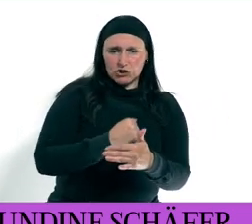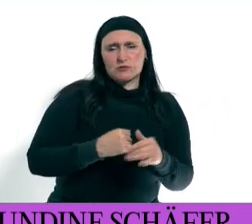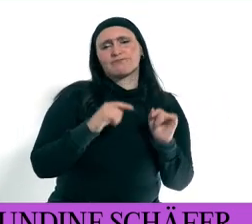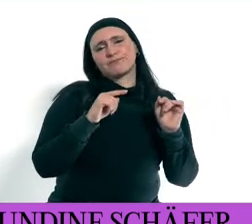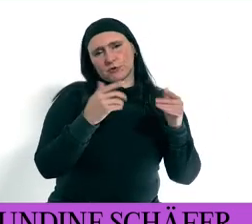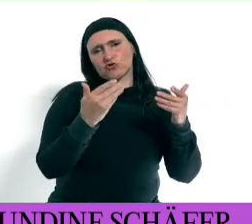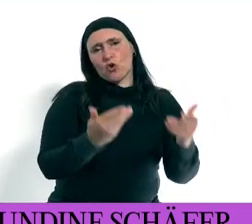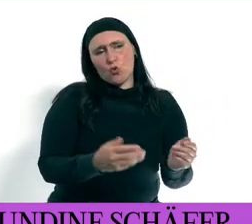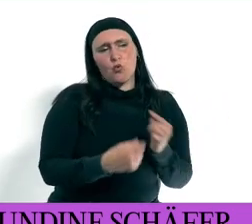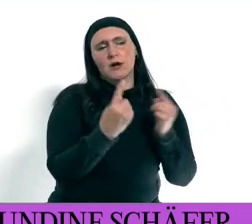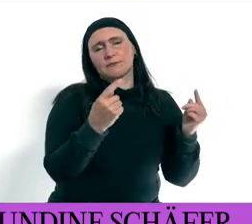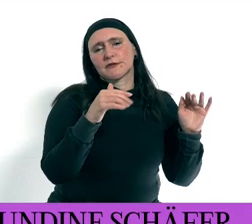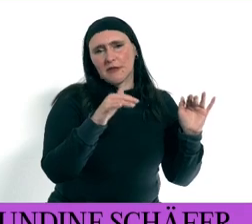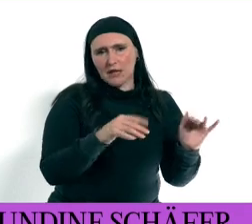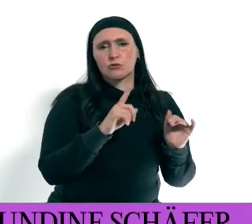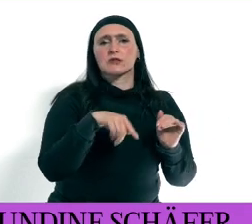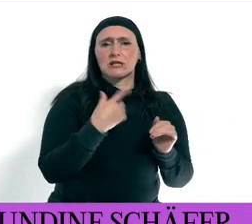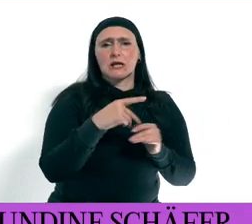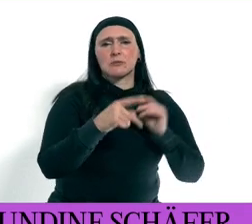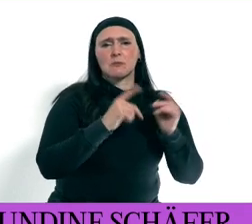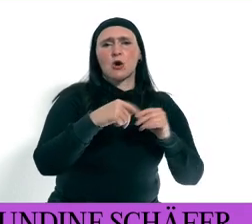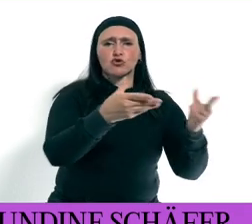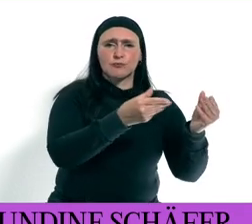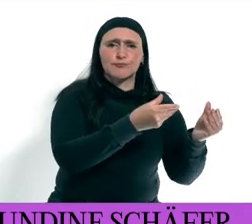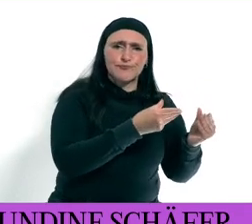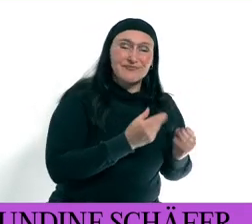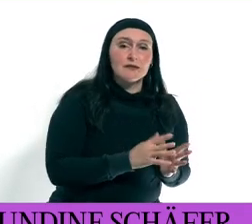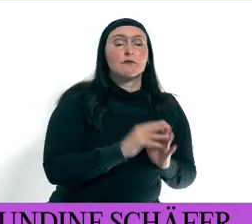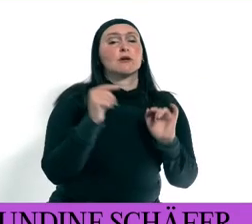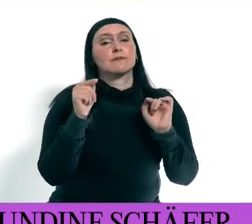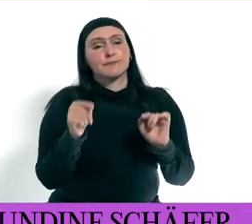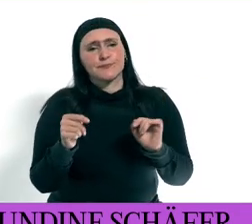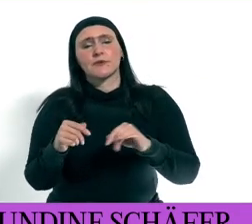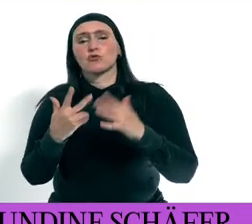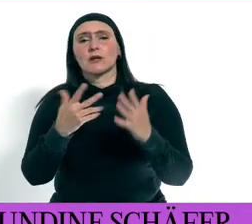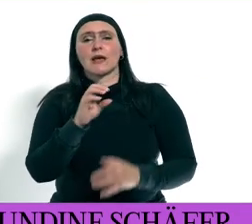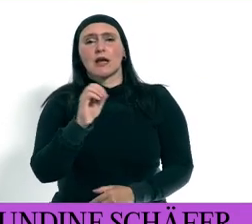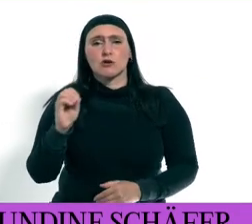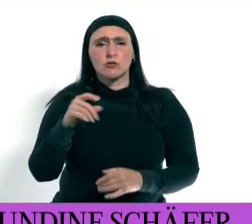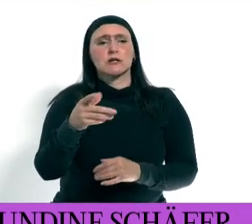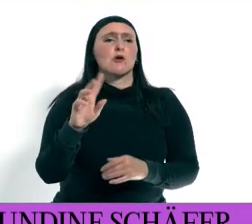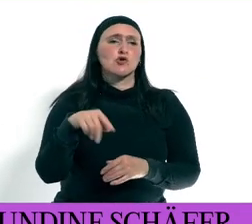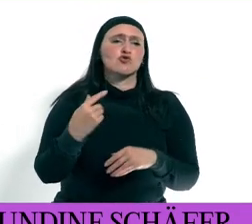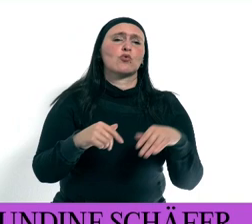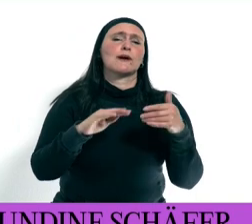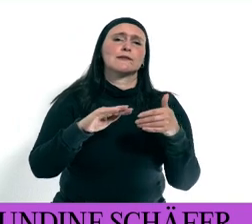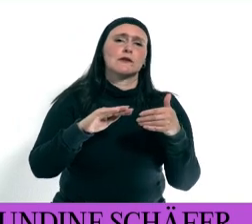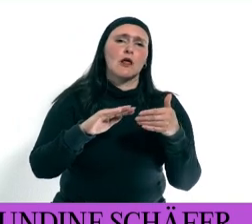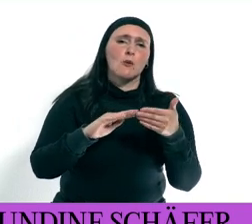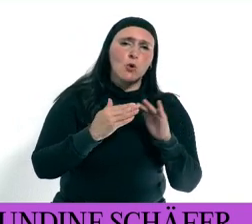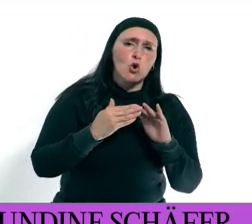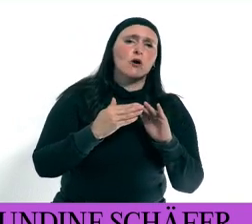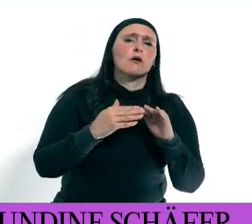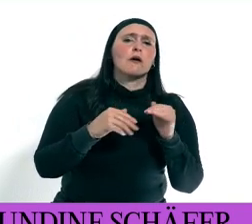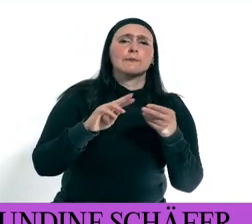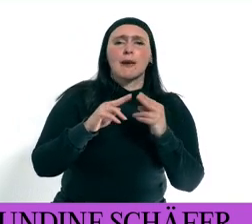aufgegriffen als ein Thema, das gemeinsame Zubereiten von Essen und das gemeinsame